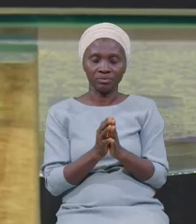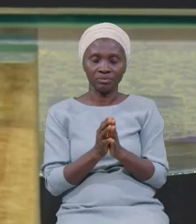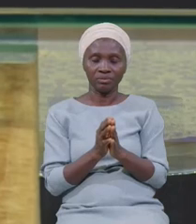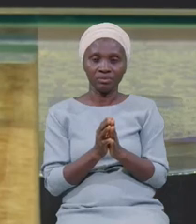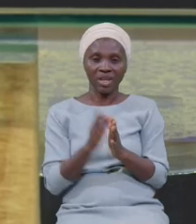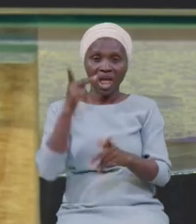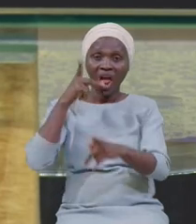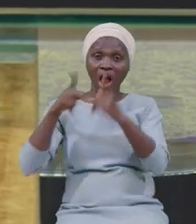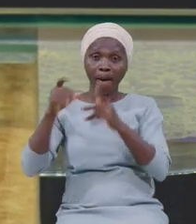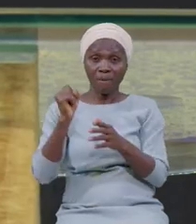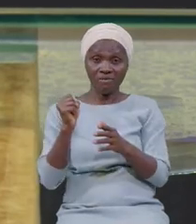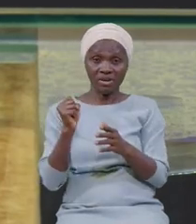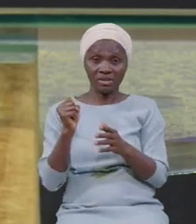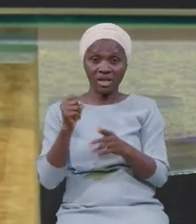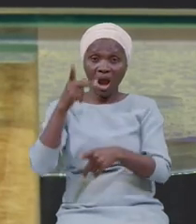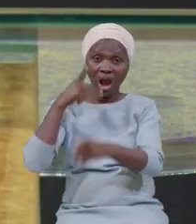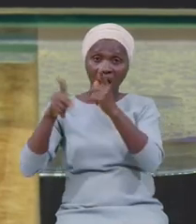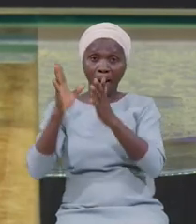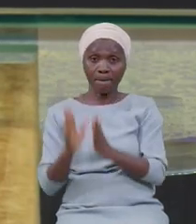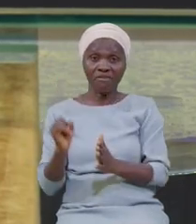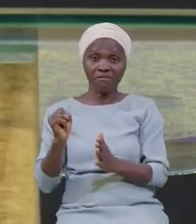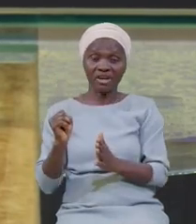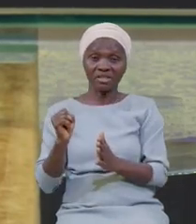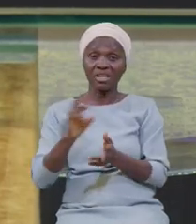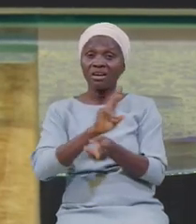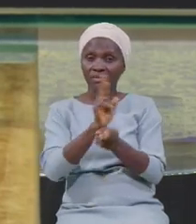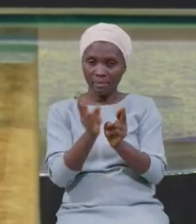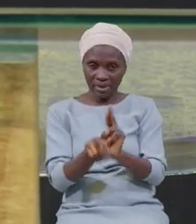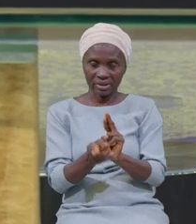La repentance du prophète.